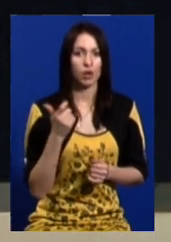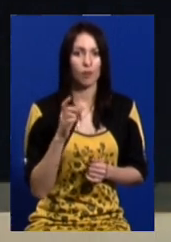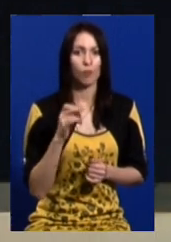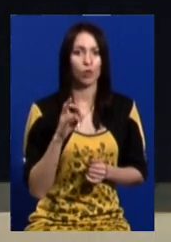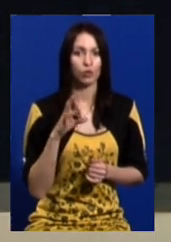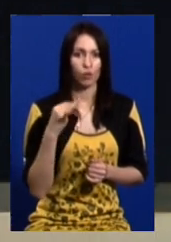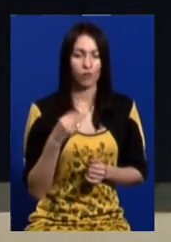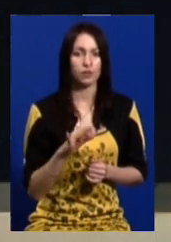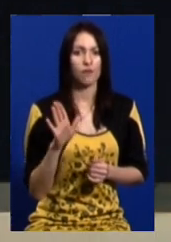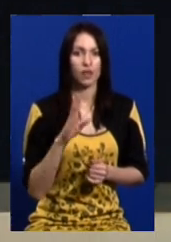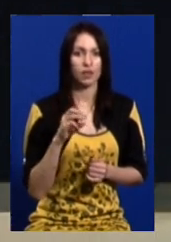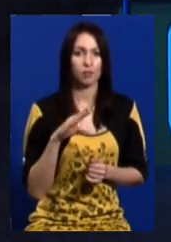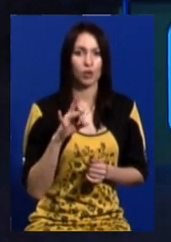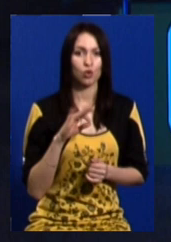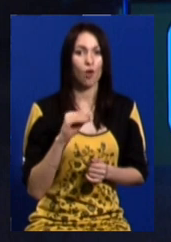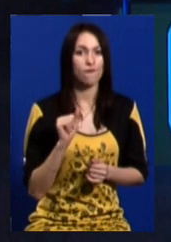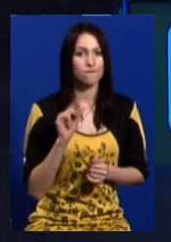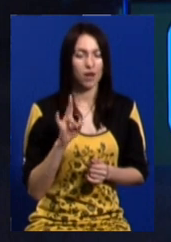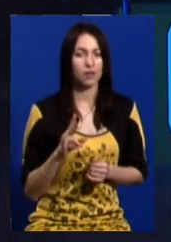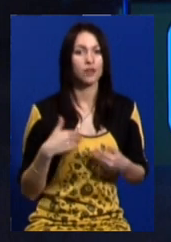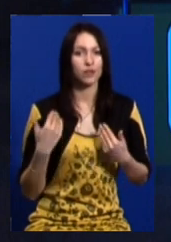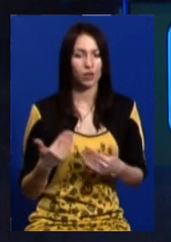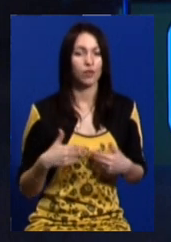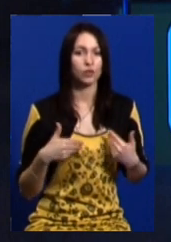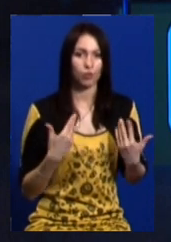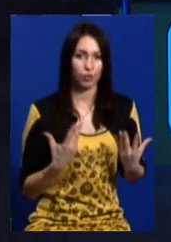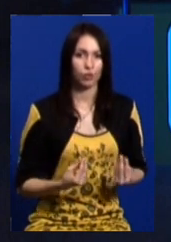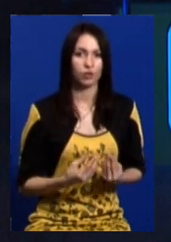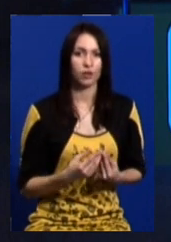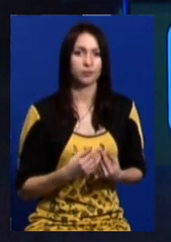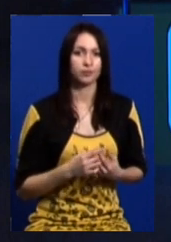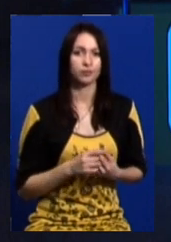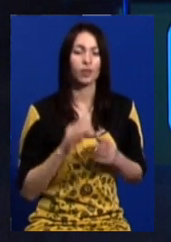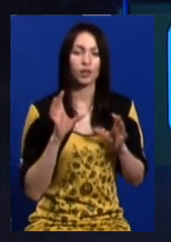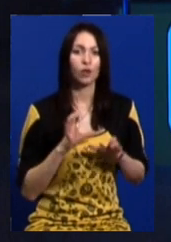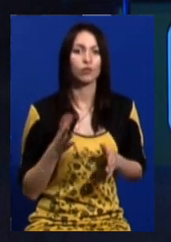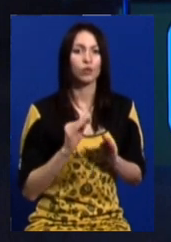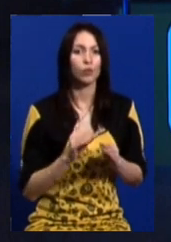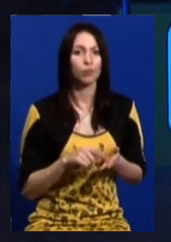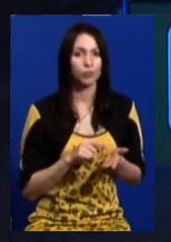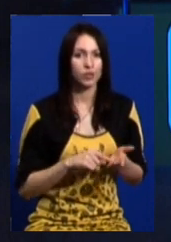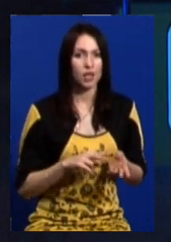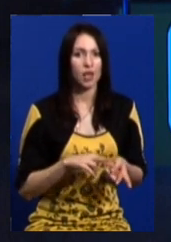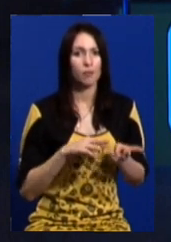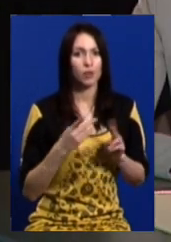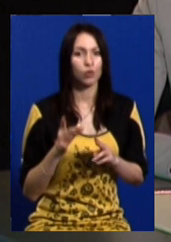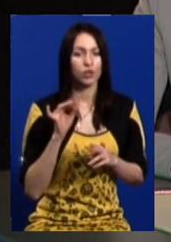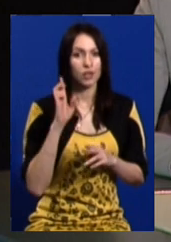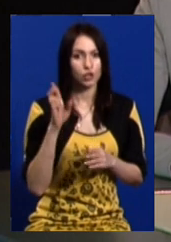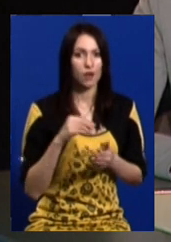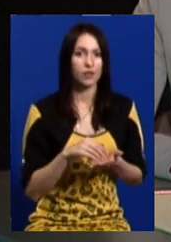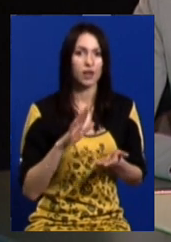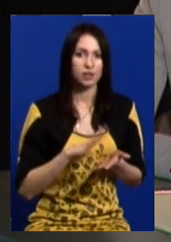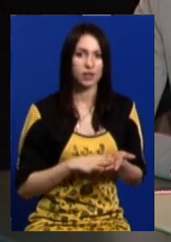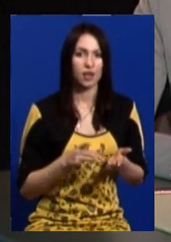Богодухівський Владико Митрофан. Вітаю вас у нашій студії. Доброго дня. Закон, в якому прописана процедура переходу і державної реєстрації